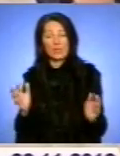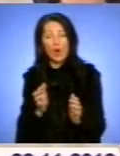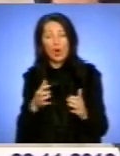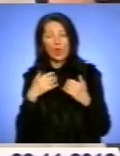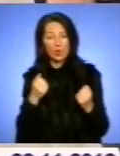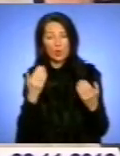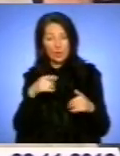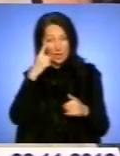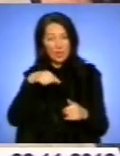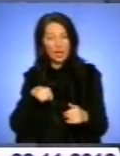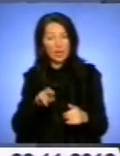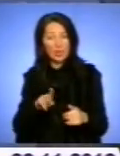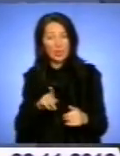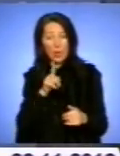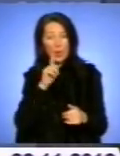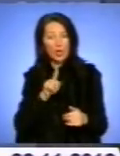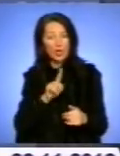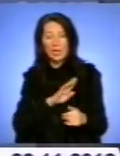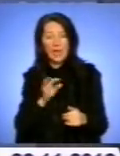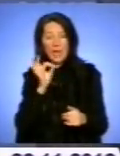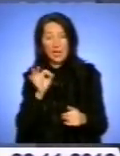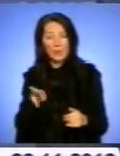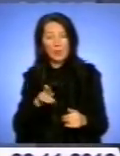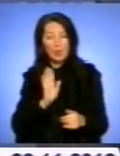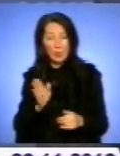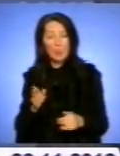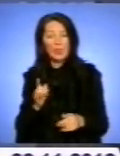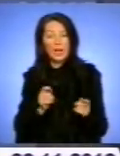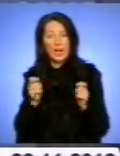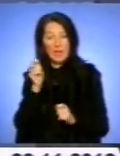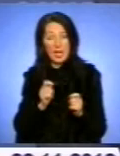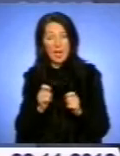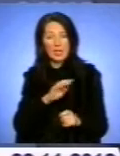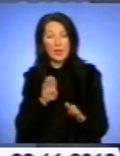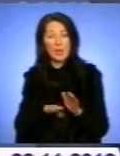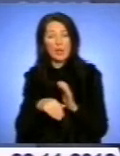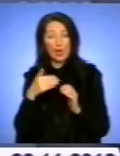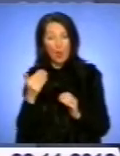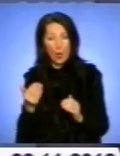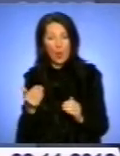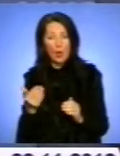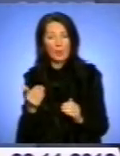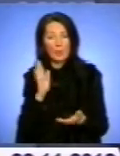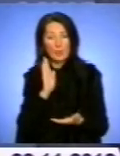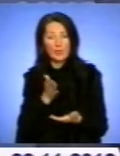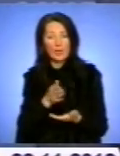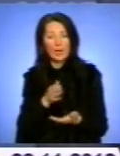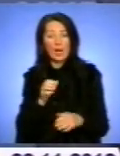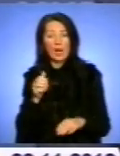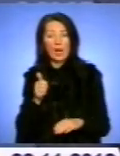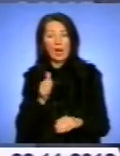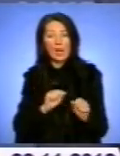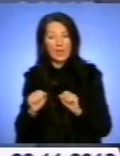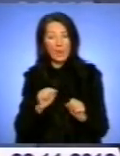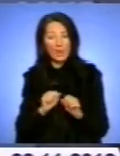що не кажуть. В п'ятницю состоїться відповідальне совещання під його непосередственним председательством. І